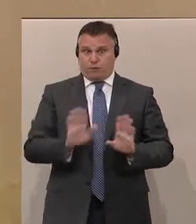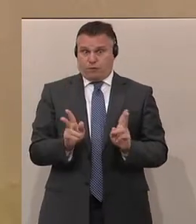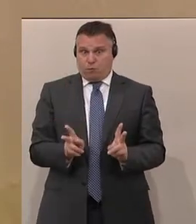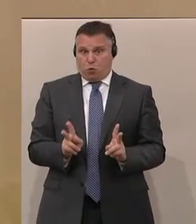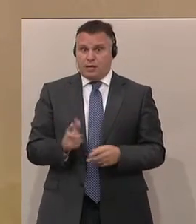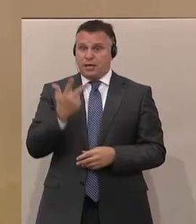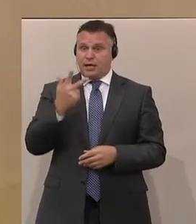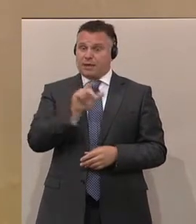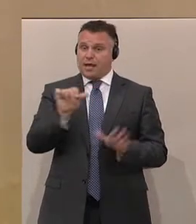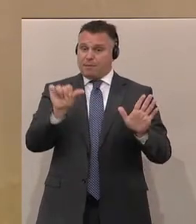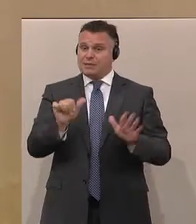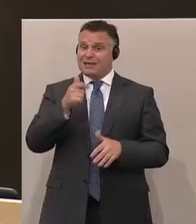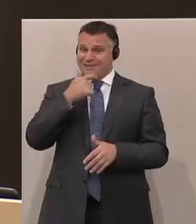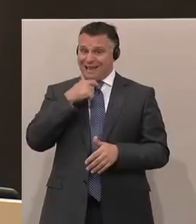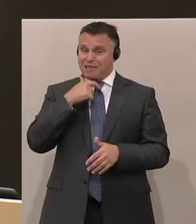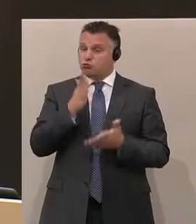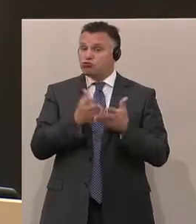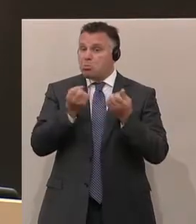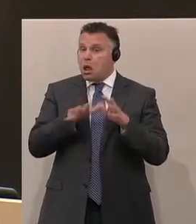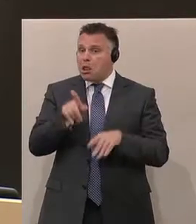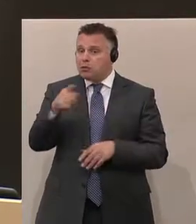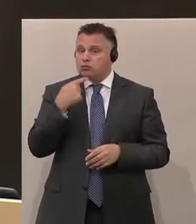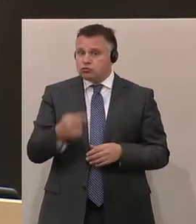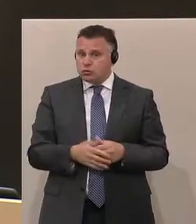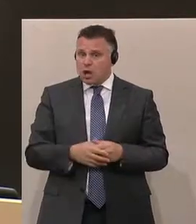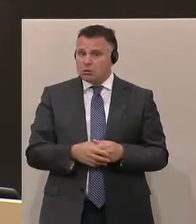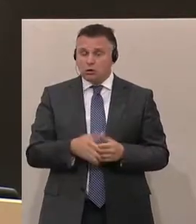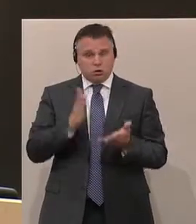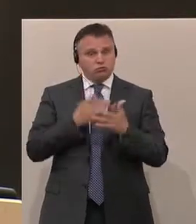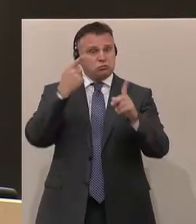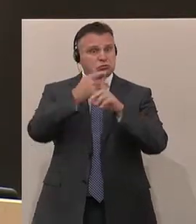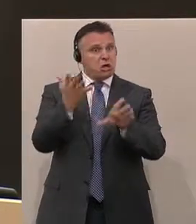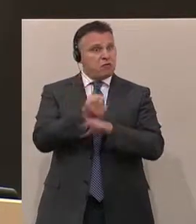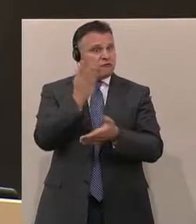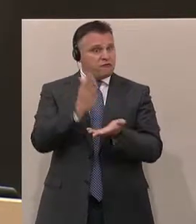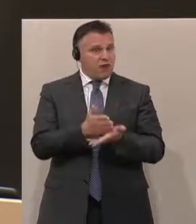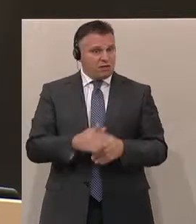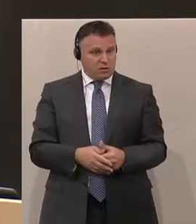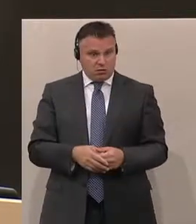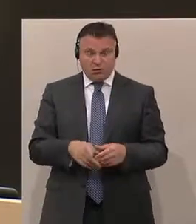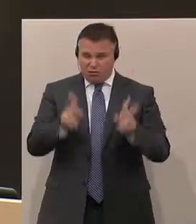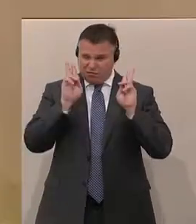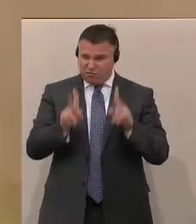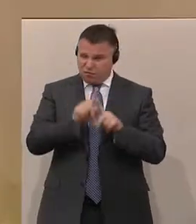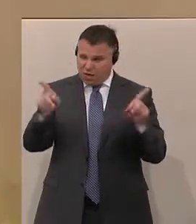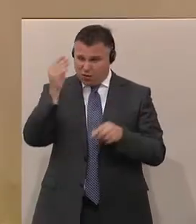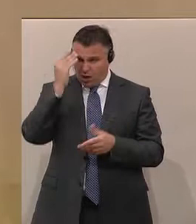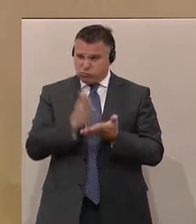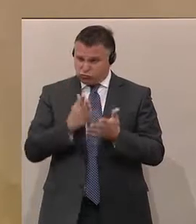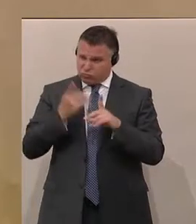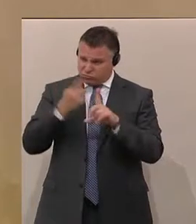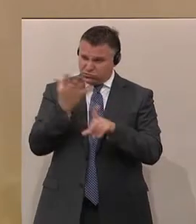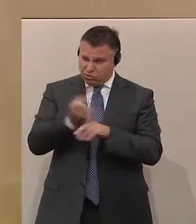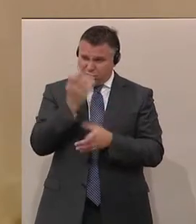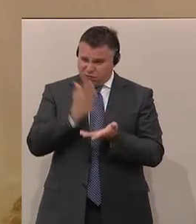haben, für 3- bis 6-Jährige alles schon erledigt. Kein Problem mehr. Da ist das Ziel schon erreicht. Wenn Sie wirklich der Meinung sind, dass das Ziel schon erreicht ist,